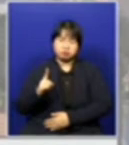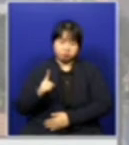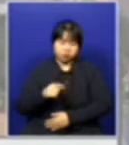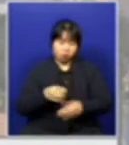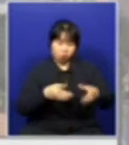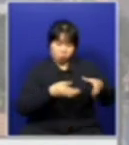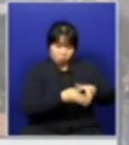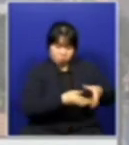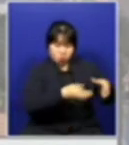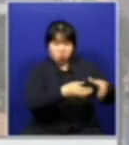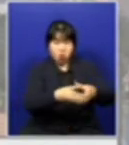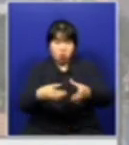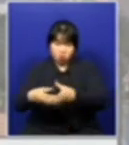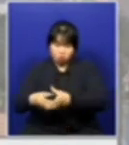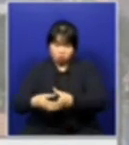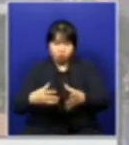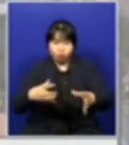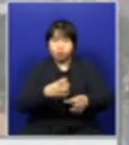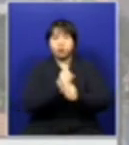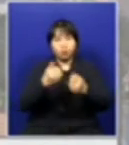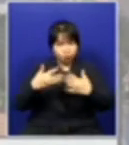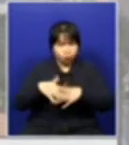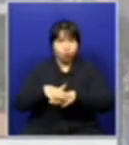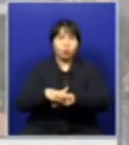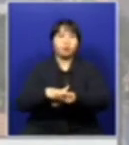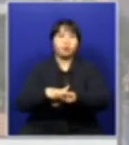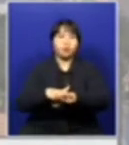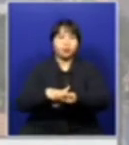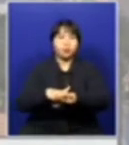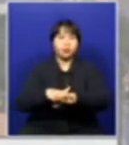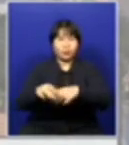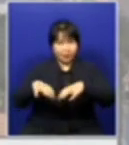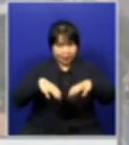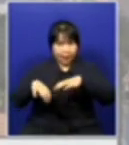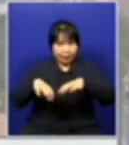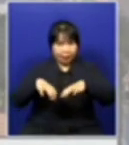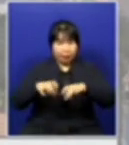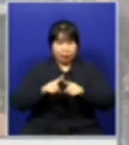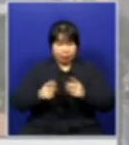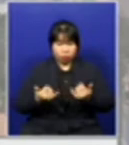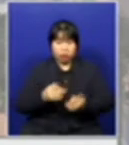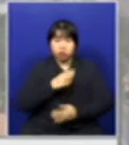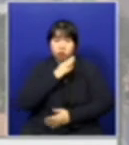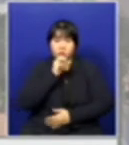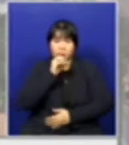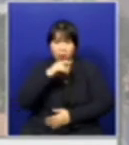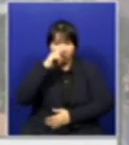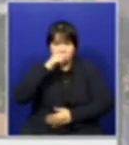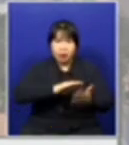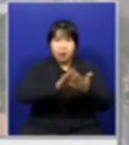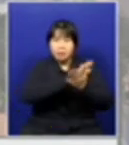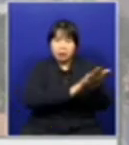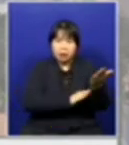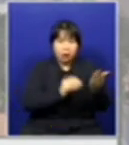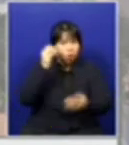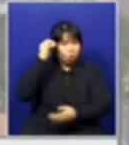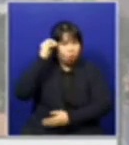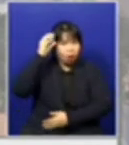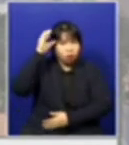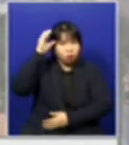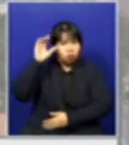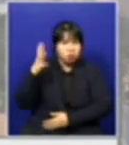คส่วนนะคะวันนี้ถ้าจะบอกว่าบุคลากรในประเทศไม่มีองค์ความรู้ในเรื่อง